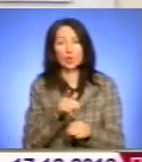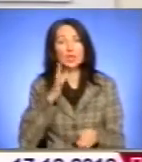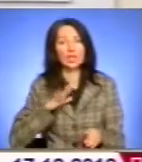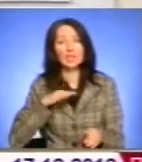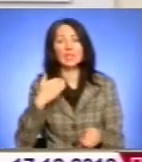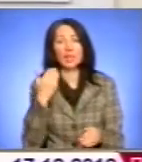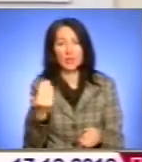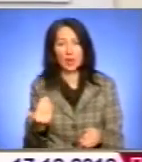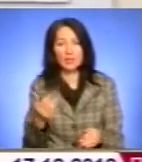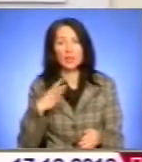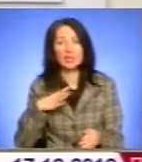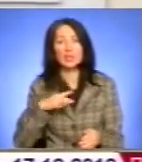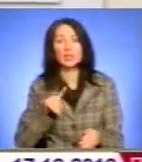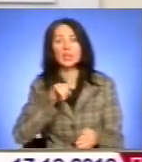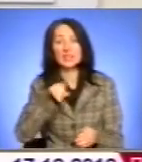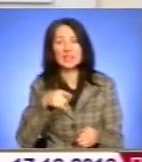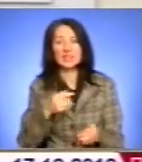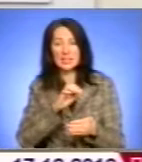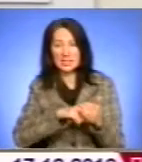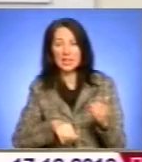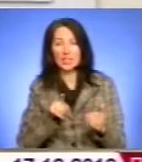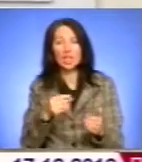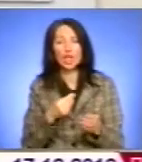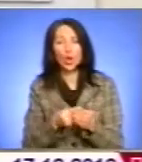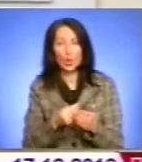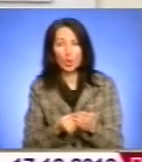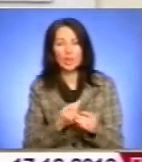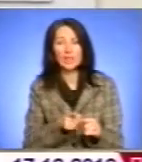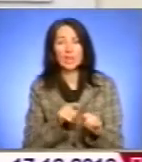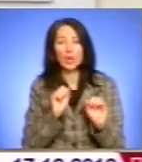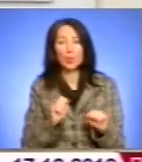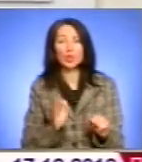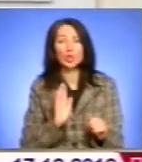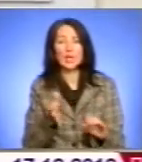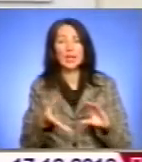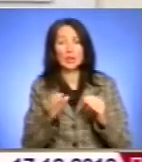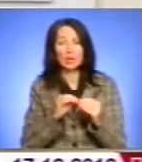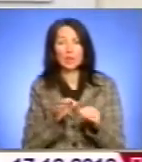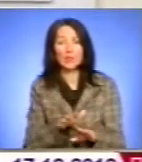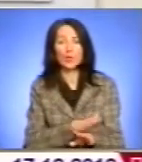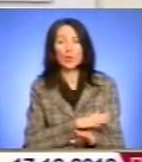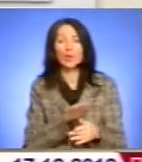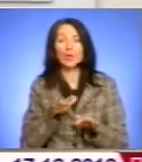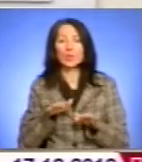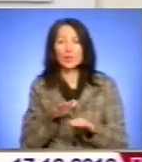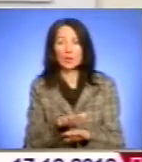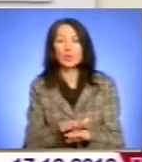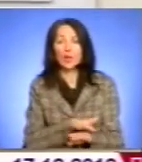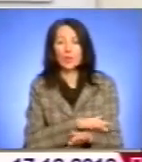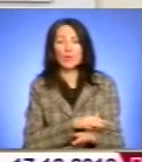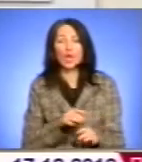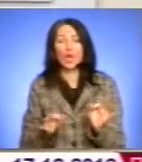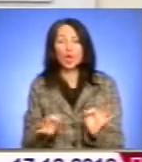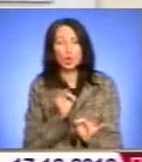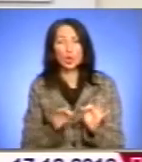вас, надіється на стягнення тих коштів, які можуть стати результатом довготривалих судових процесів. І